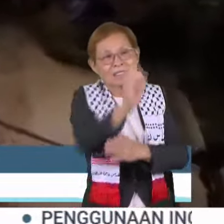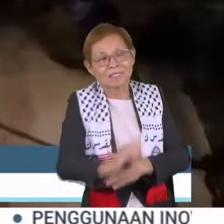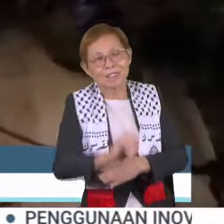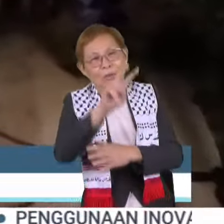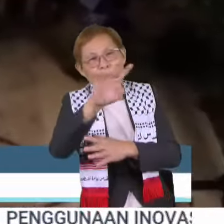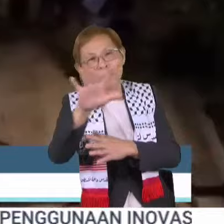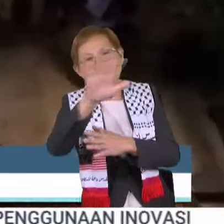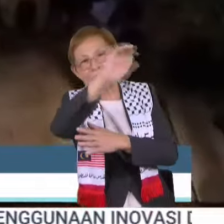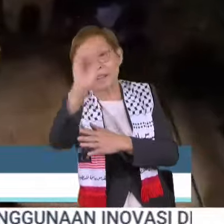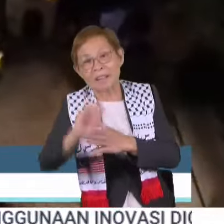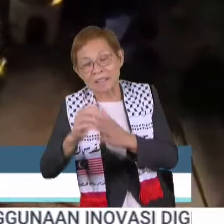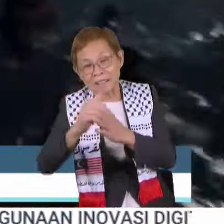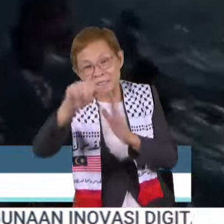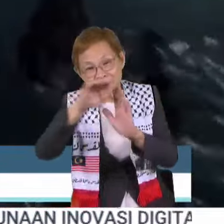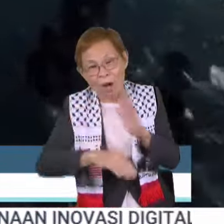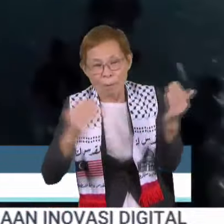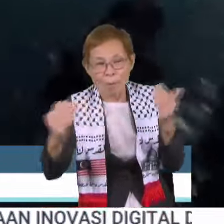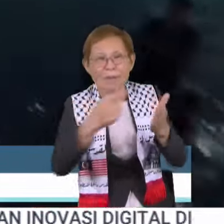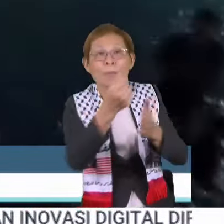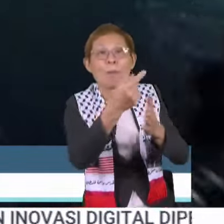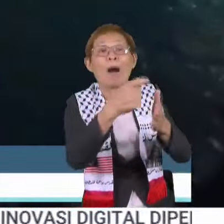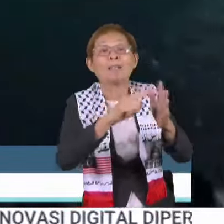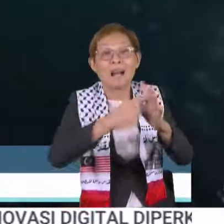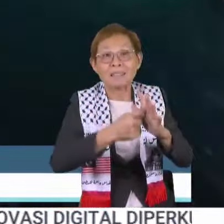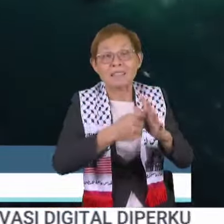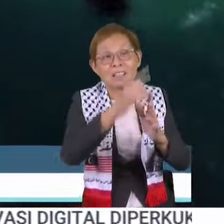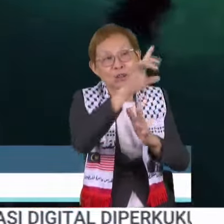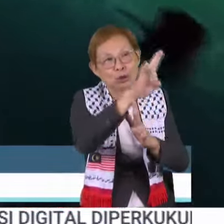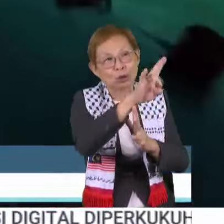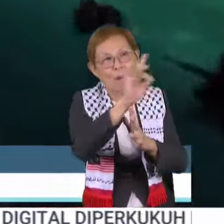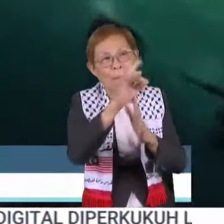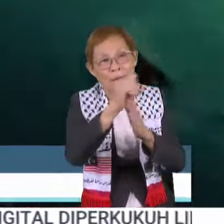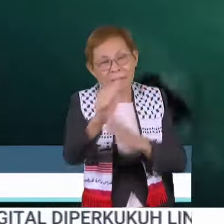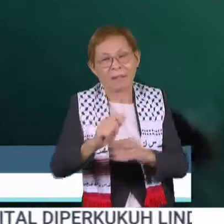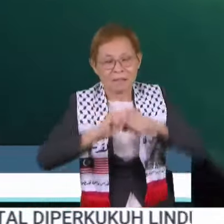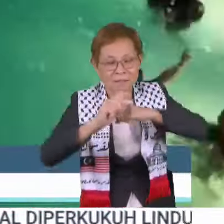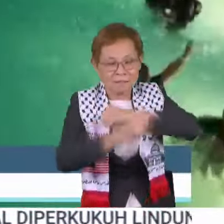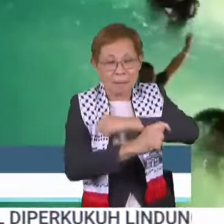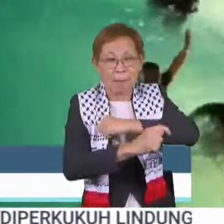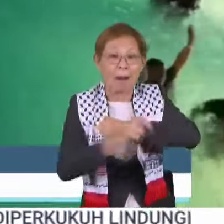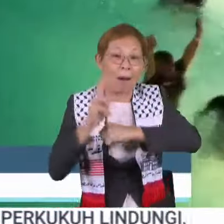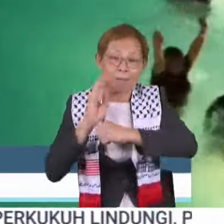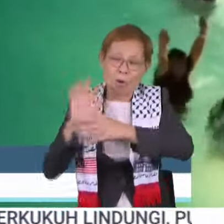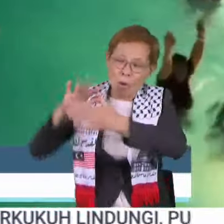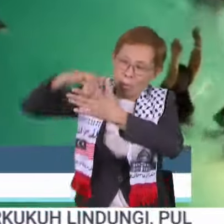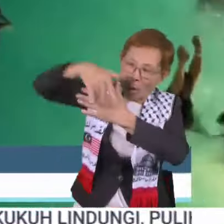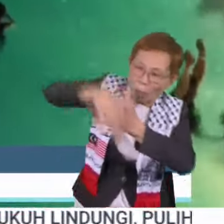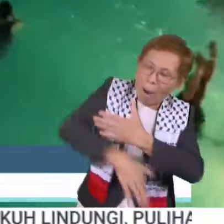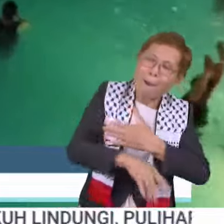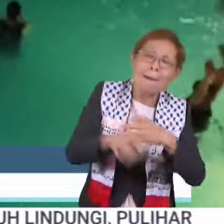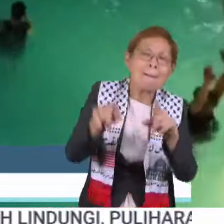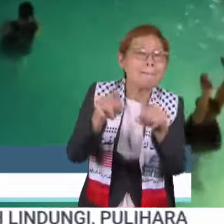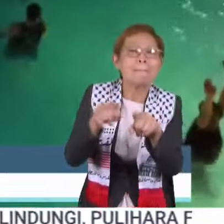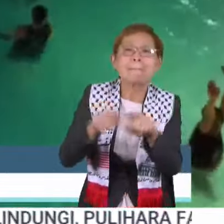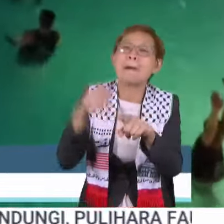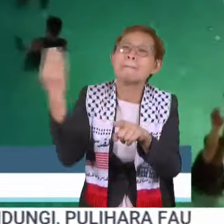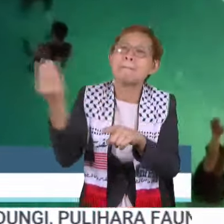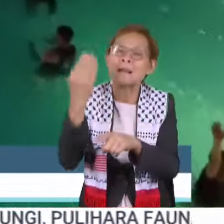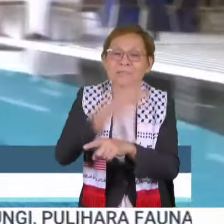rm25 seorang berbanding harga asal rm78 Taman timah air itu akan beroperasi seperti biasa dan